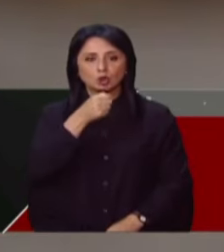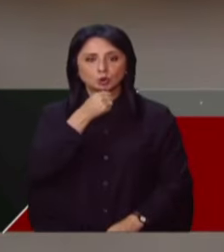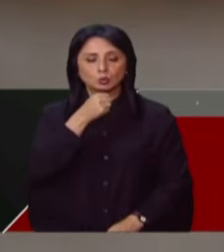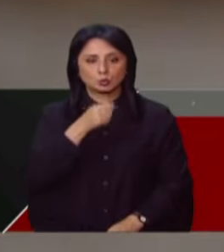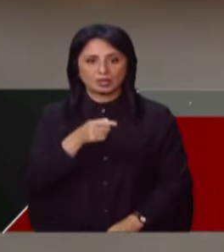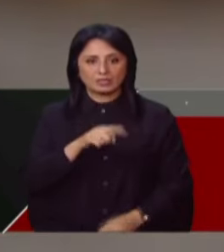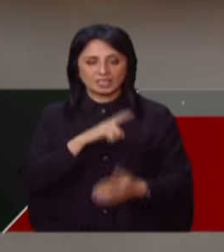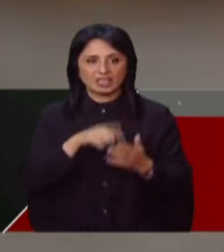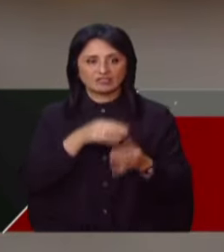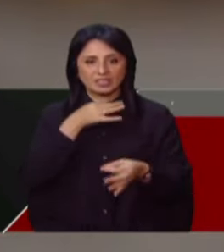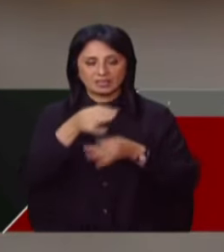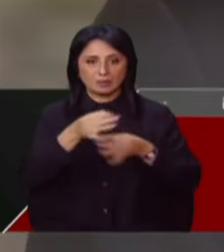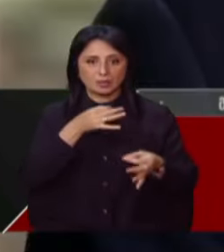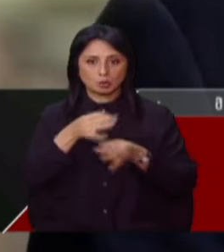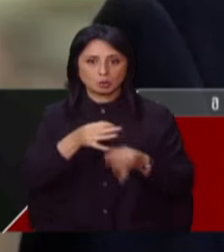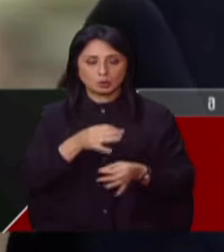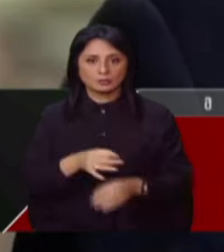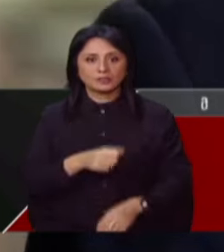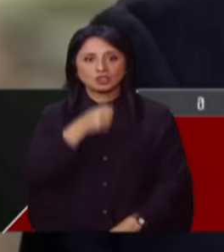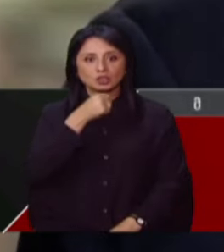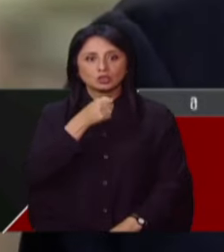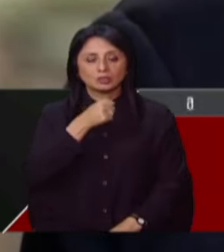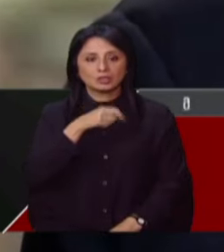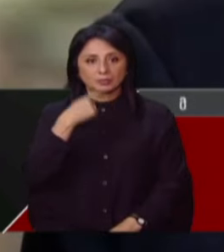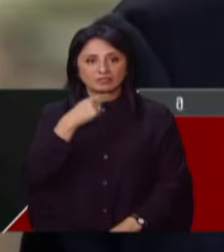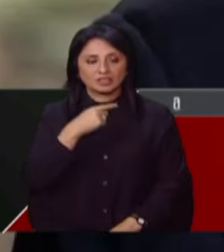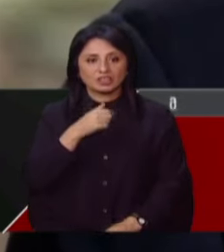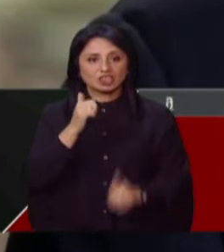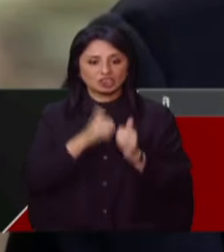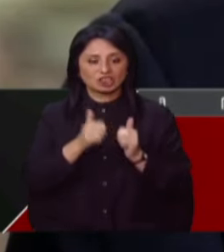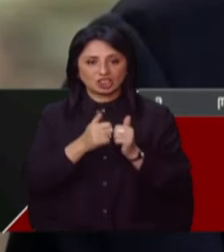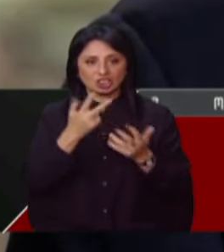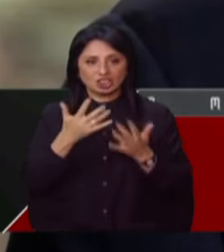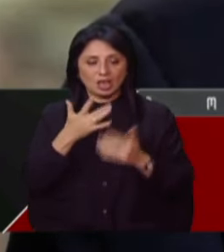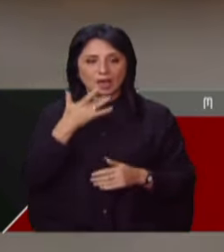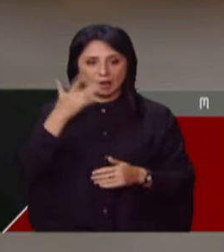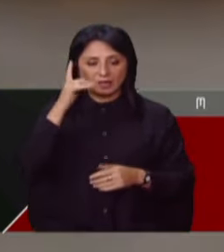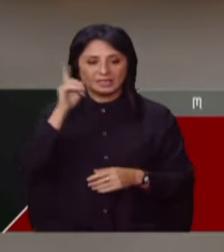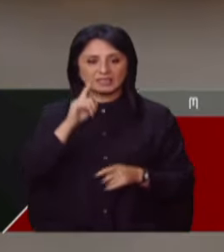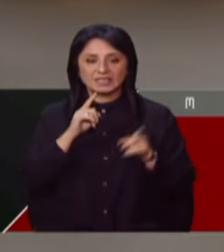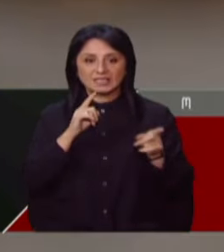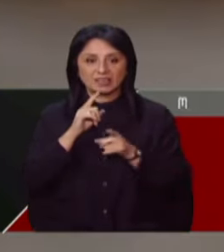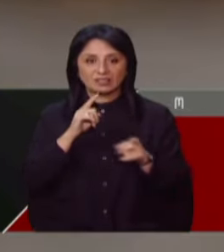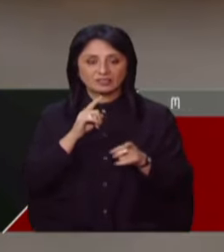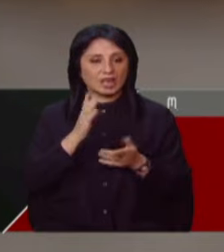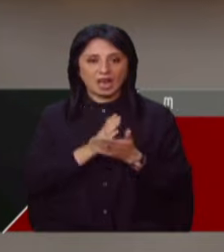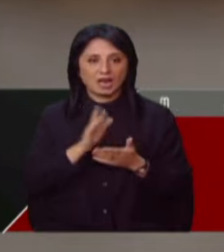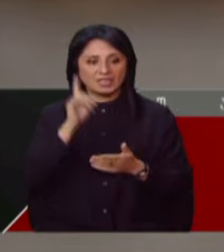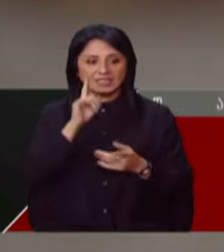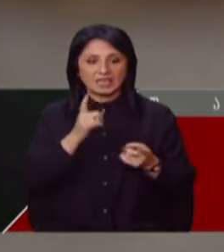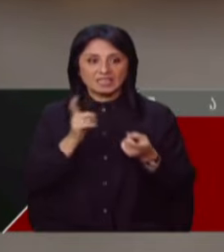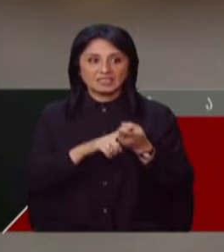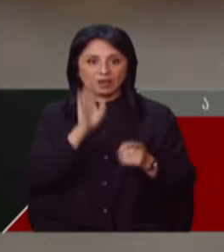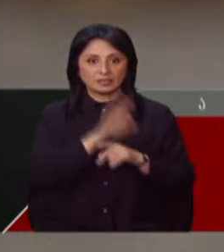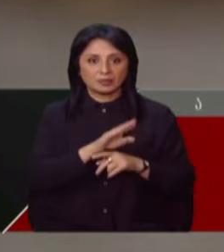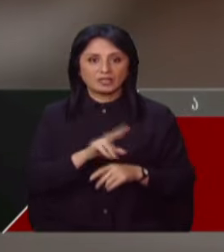jurnalistis kitqvis sapasukhot jurnalistis tkmit ki khshirada chans rom Amerika Israelze Amerikas ar aqs Israelze